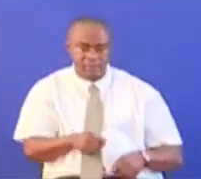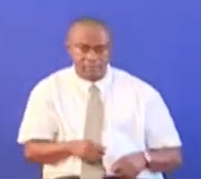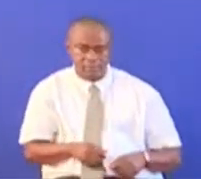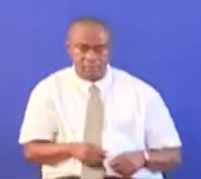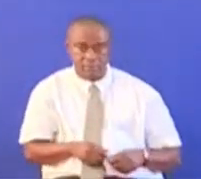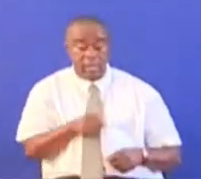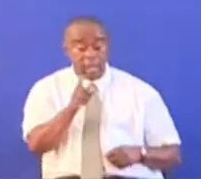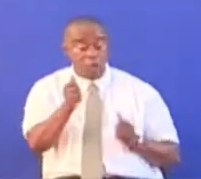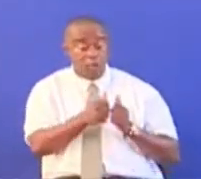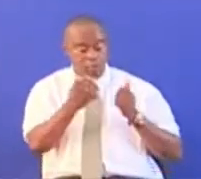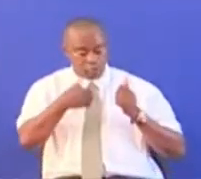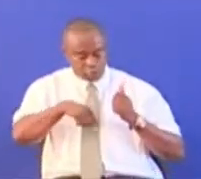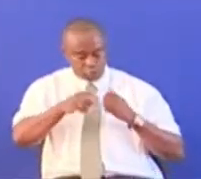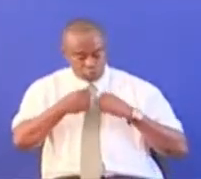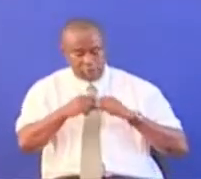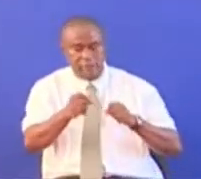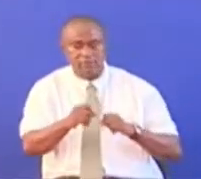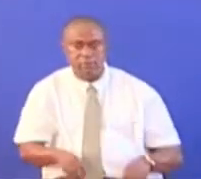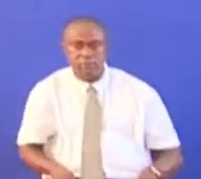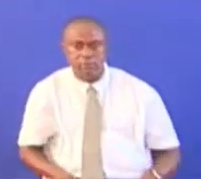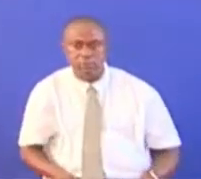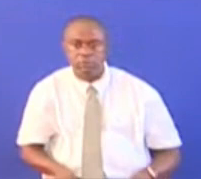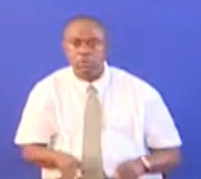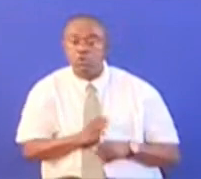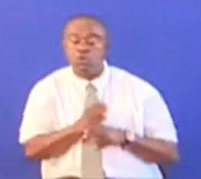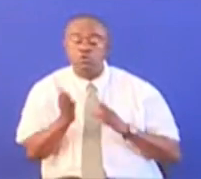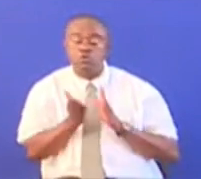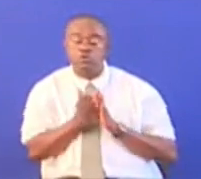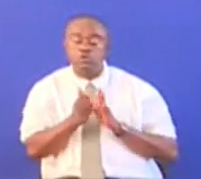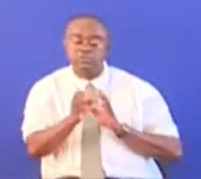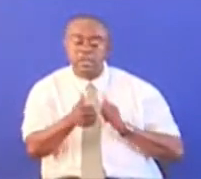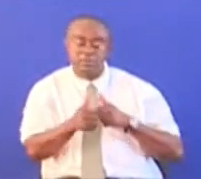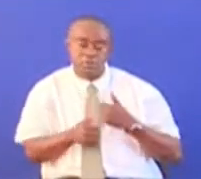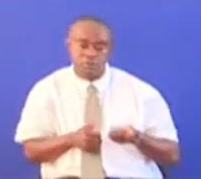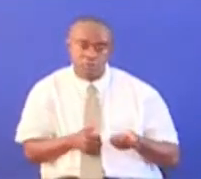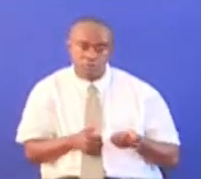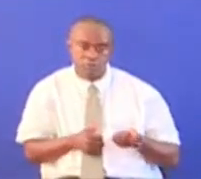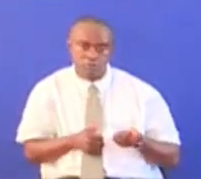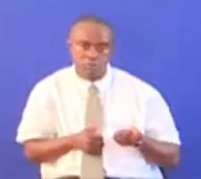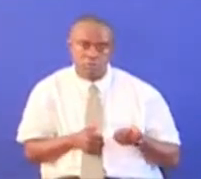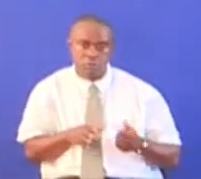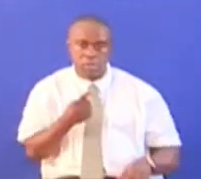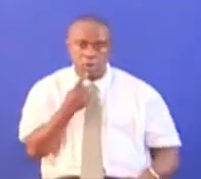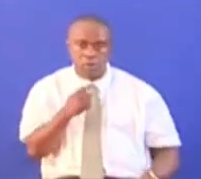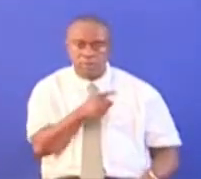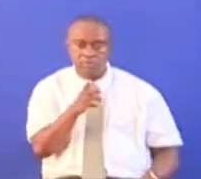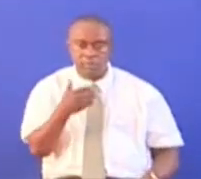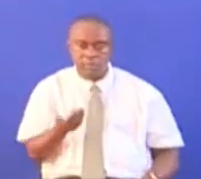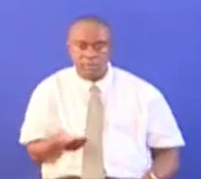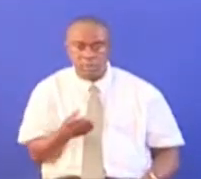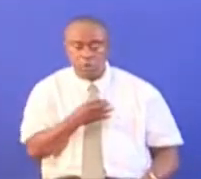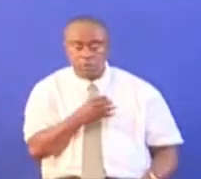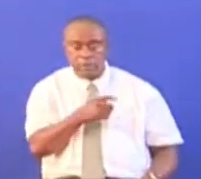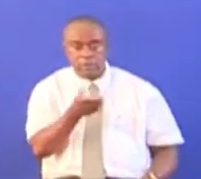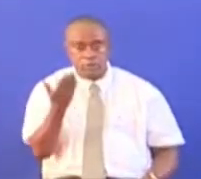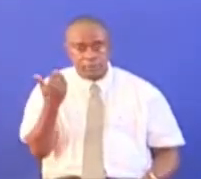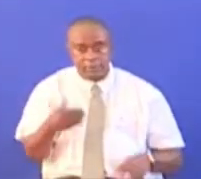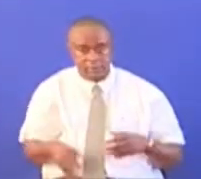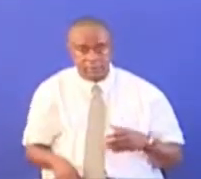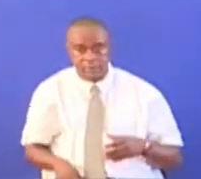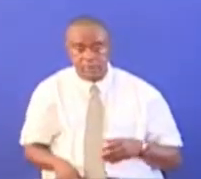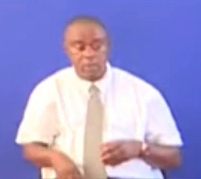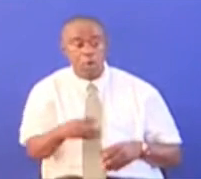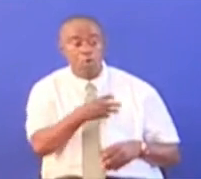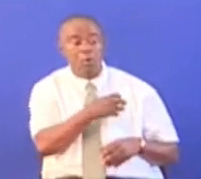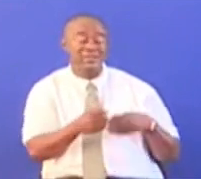sisi. Ile la shule za michezo ulisema mawaziri wawili wamepita, ni kuhakikishie